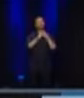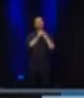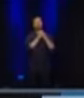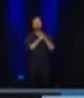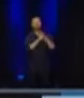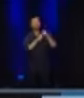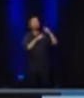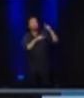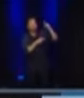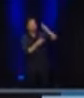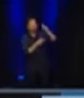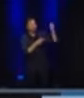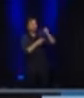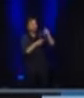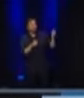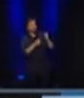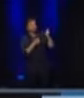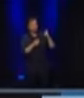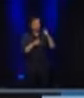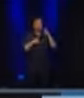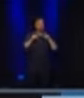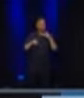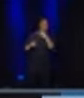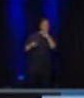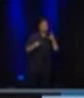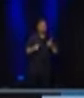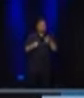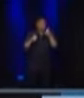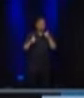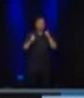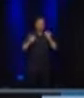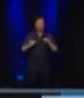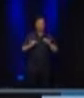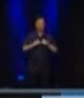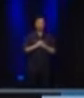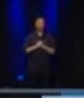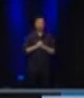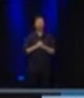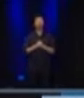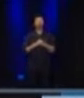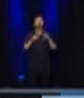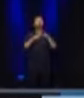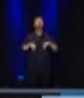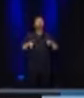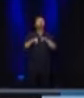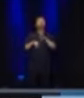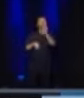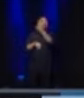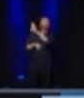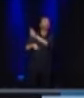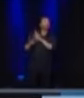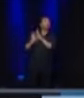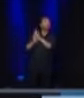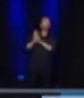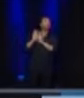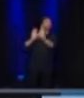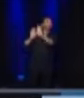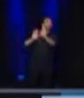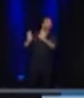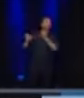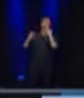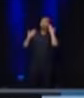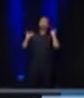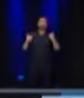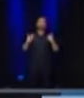question de ce que les pays vont accepter comme entrée, ça peut varier. Donc, il faut avoir des discussions, notamment avec le fédéral, qui sont en train de